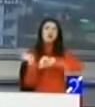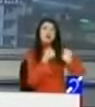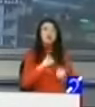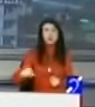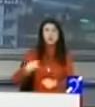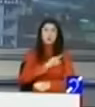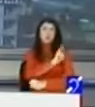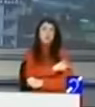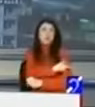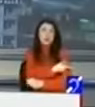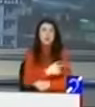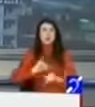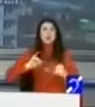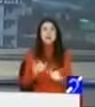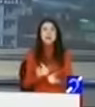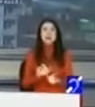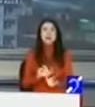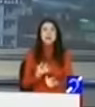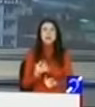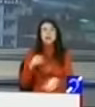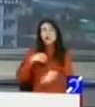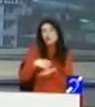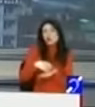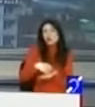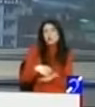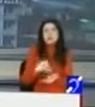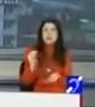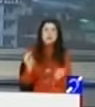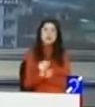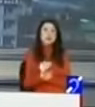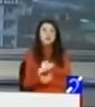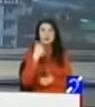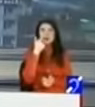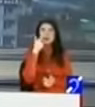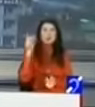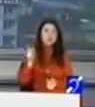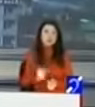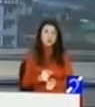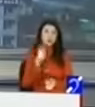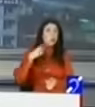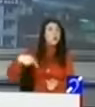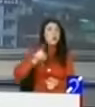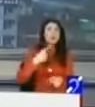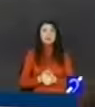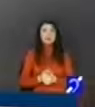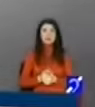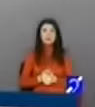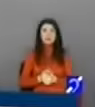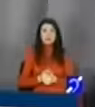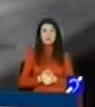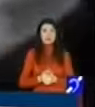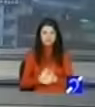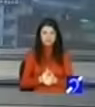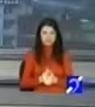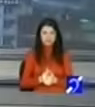O furtună puternică a provocat pagube importante stațiunea Soci. În mod normal, n-ar trebui să te mai difuzăm, dar bulba este atât de drăguță că nu ne